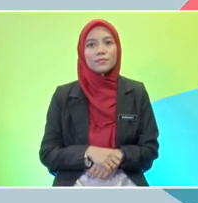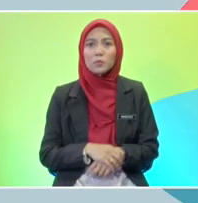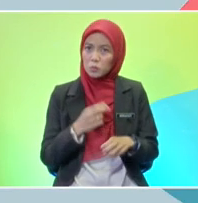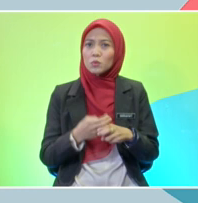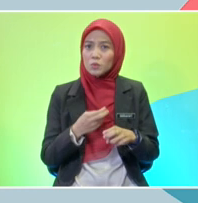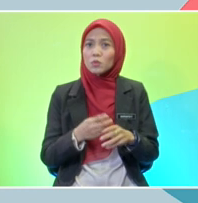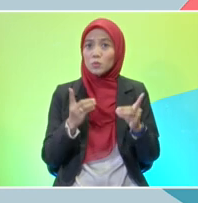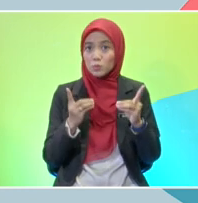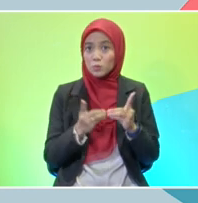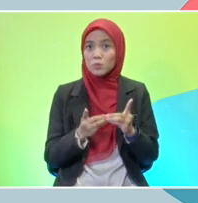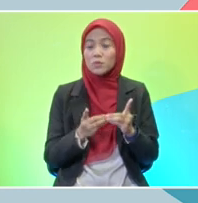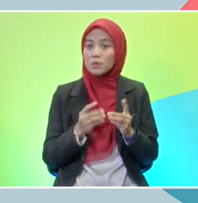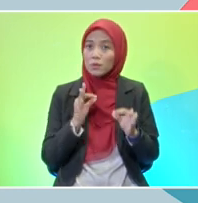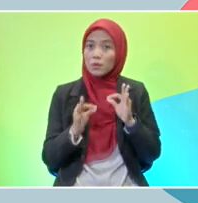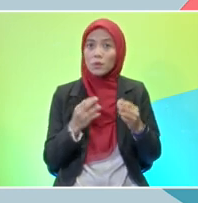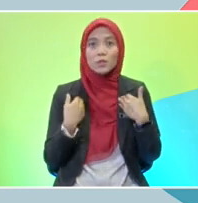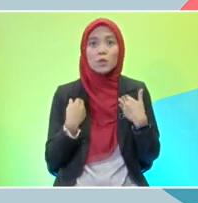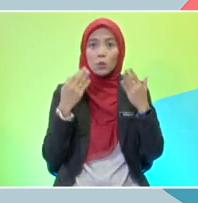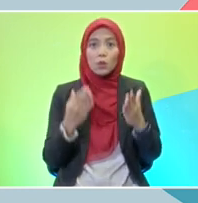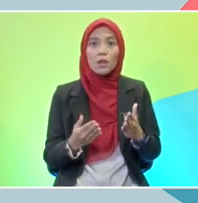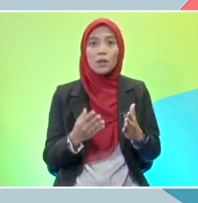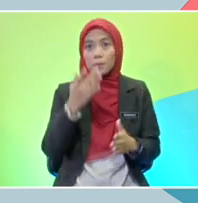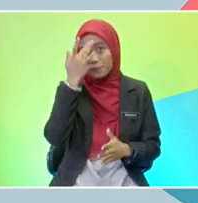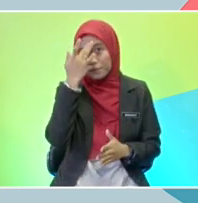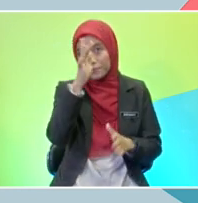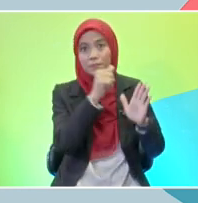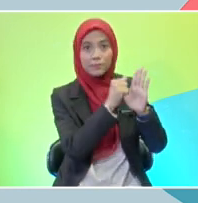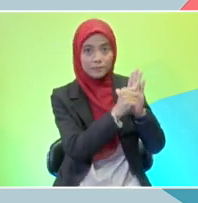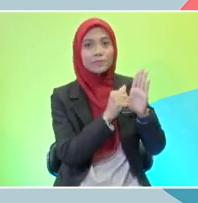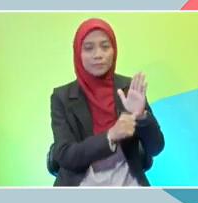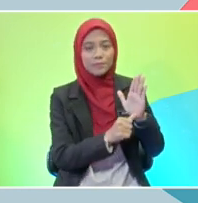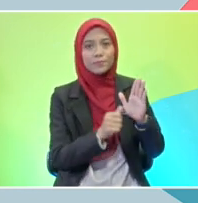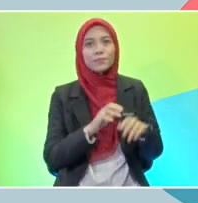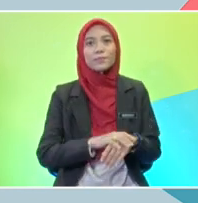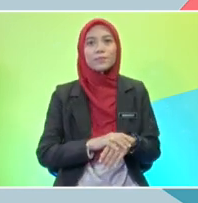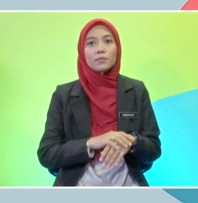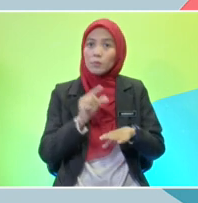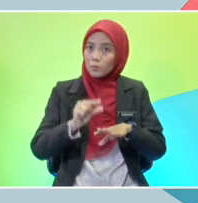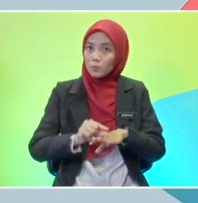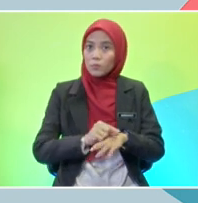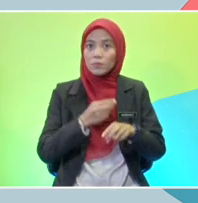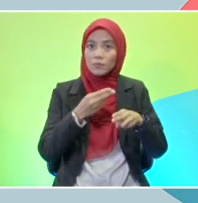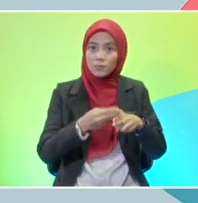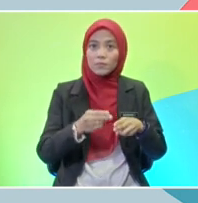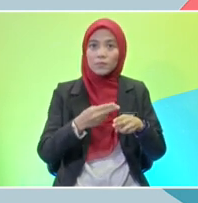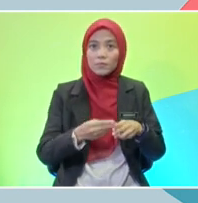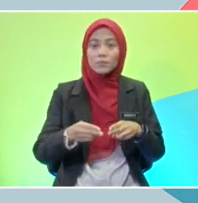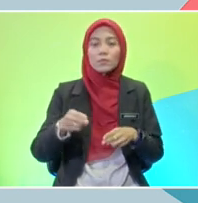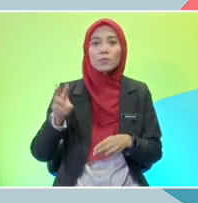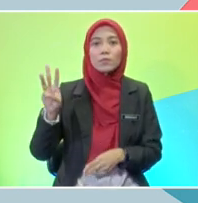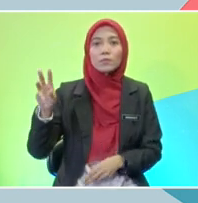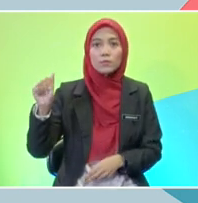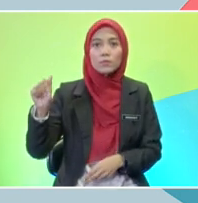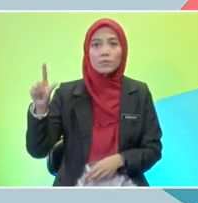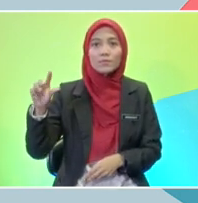ndak Jupe melainkan orang yang mungkin seterusnya kita menggunakan pisau Wali chounya ke pisau